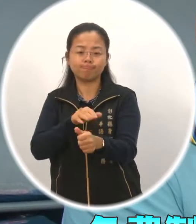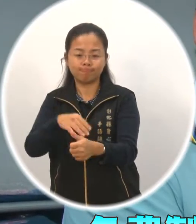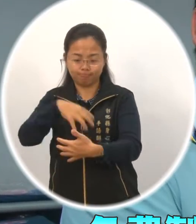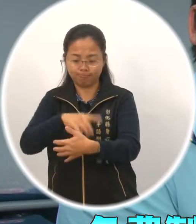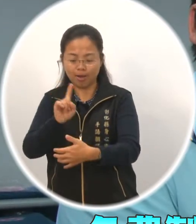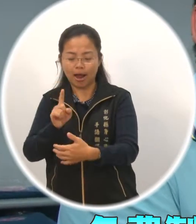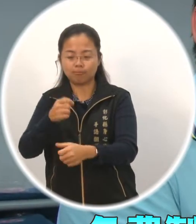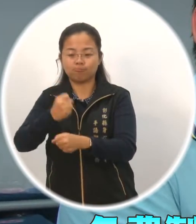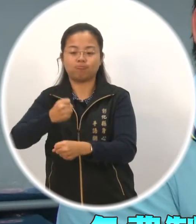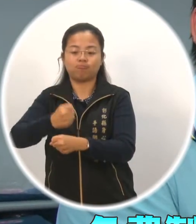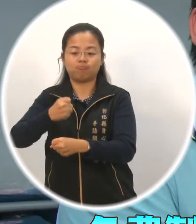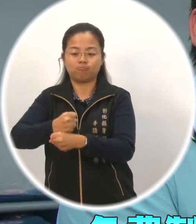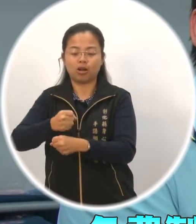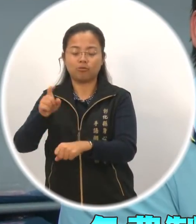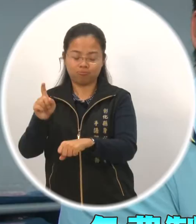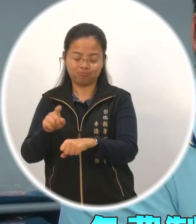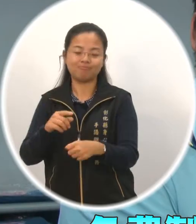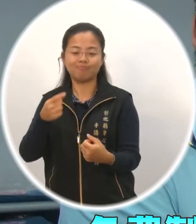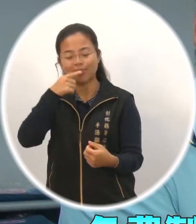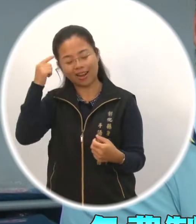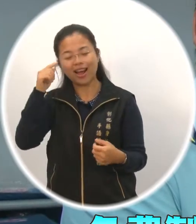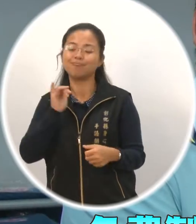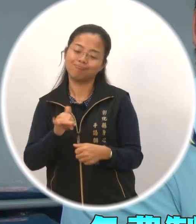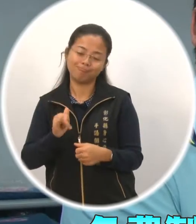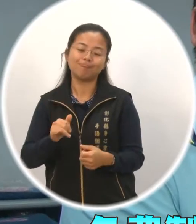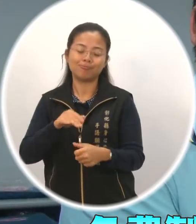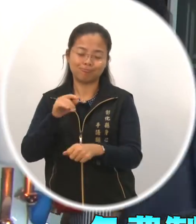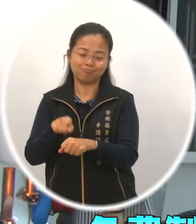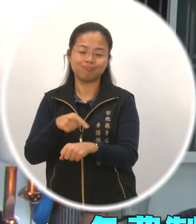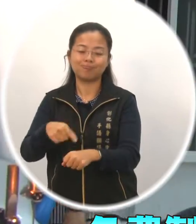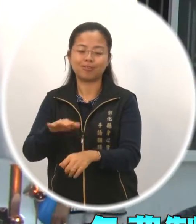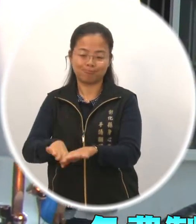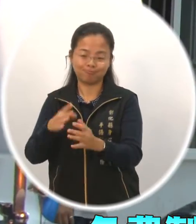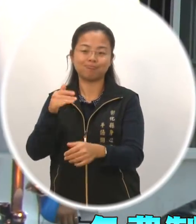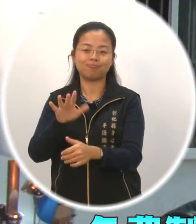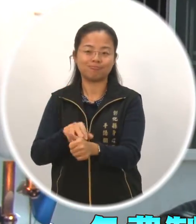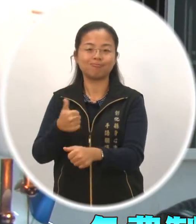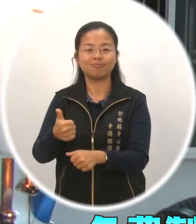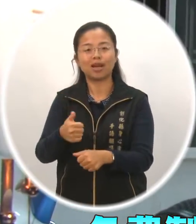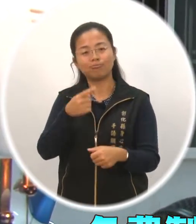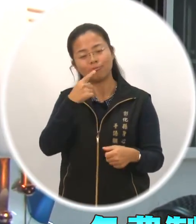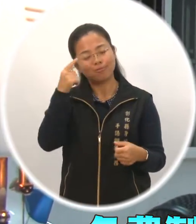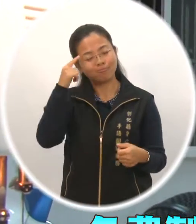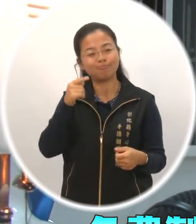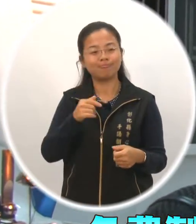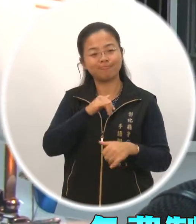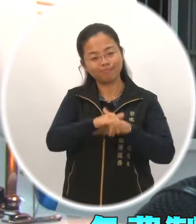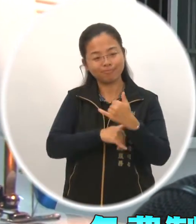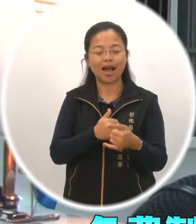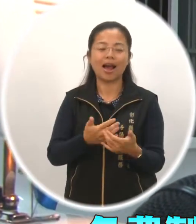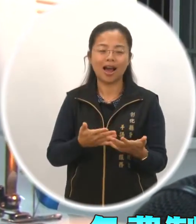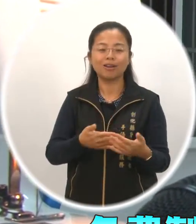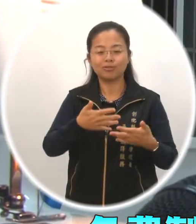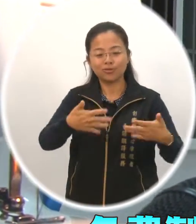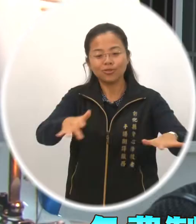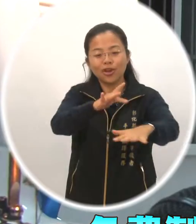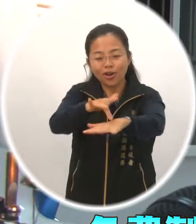作，所以我想说从制作学也不错啊。 就想吼加减学。